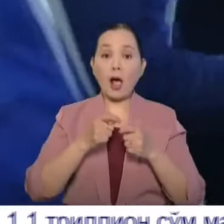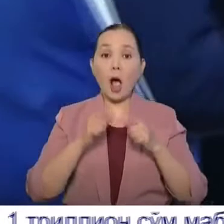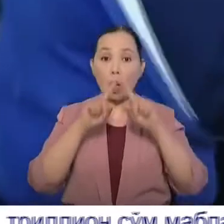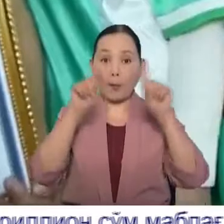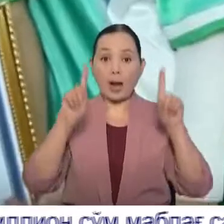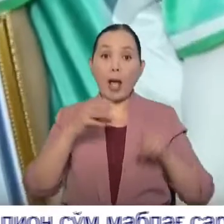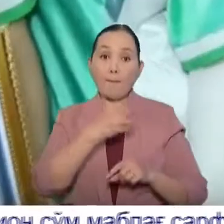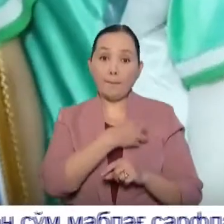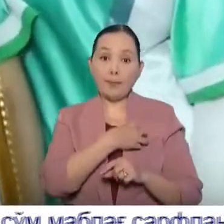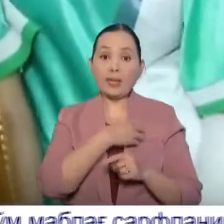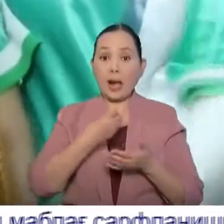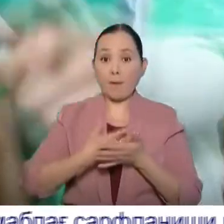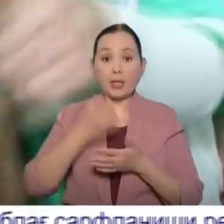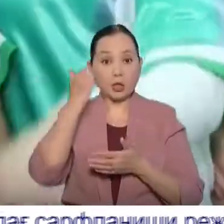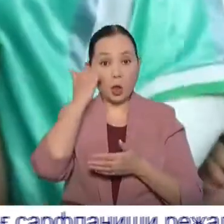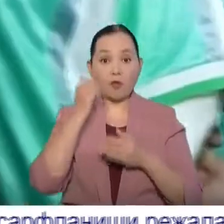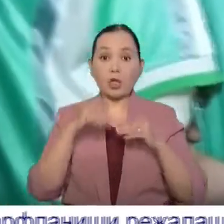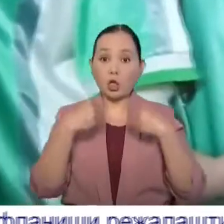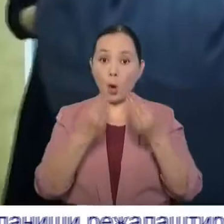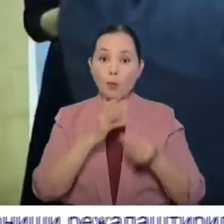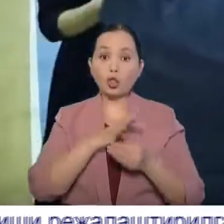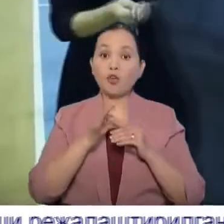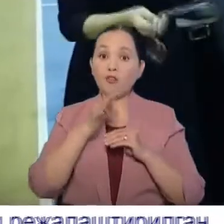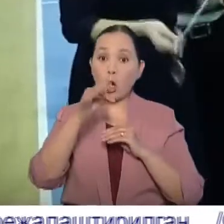yorliq medal va qimmatbaho sovg'alari topshirildi.